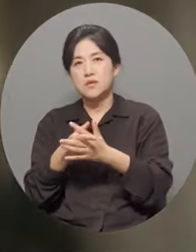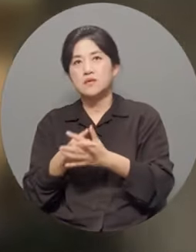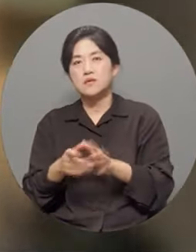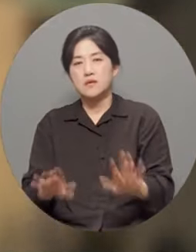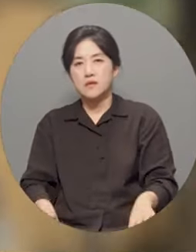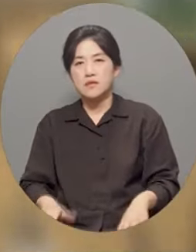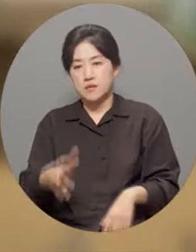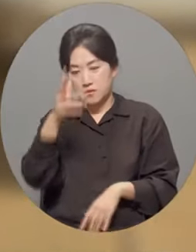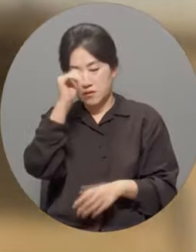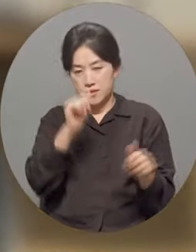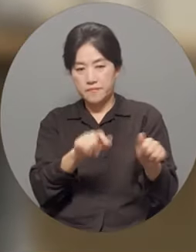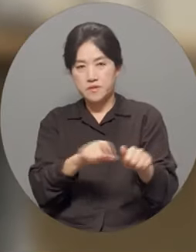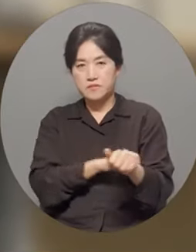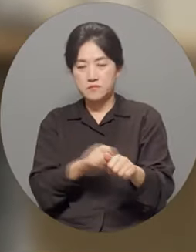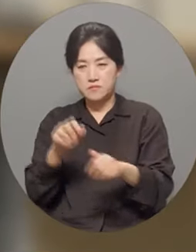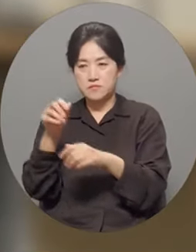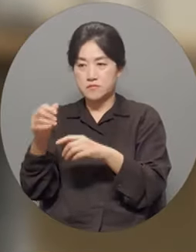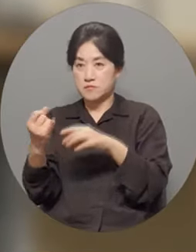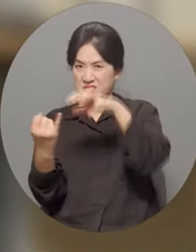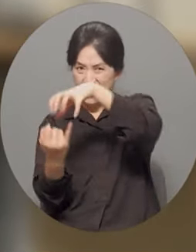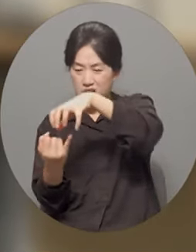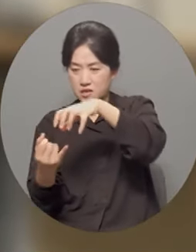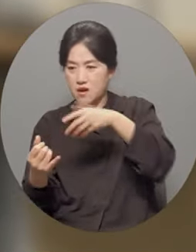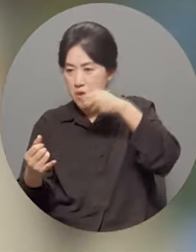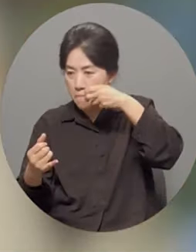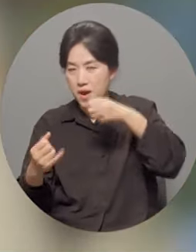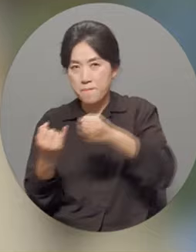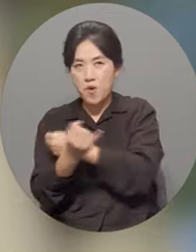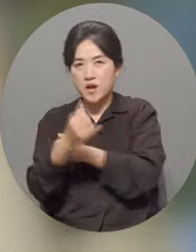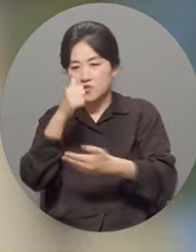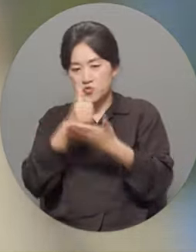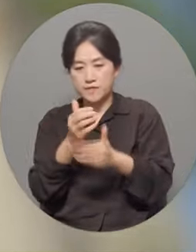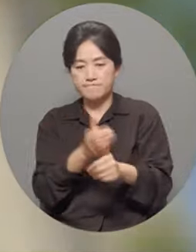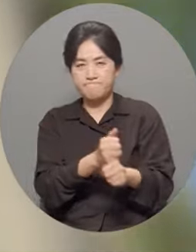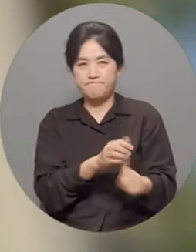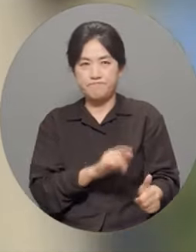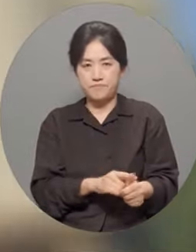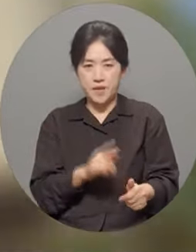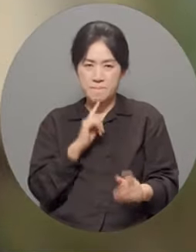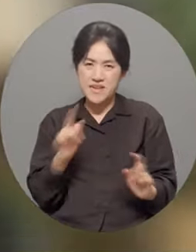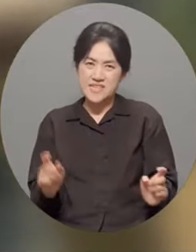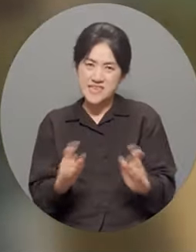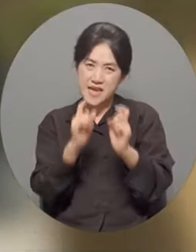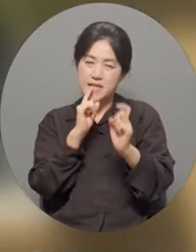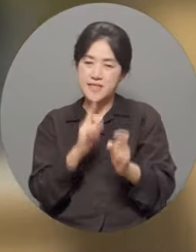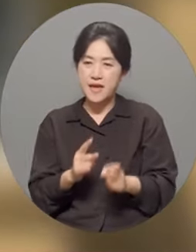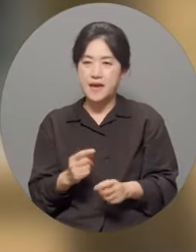경찰은 남성을 특수 감금과 협박, 폭행 등의 혐의로 입건하고 심한 말다툼을